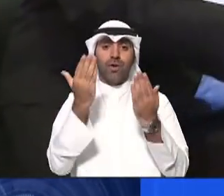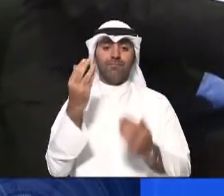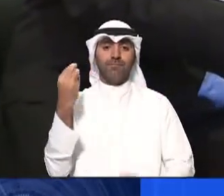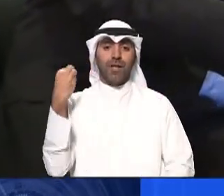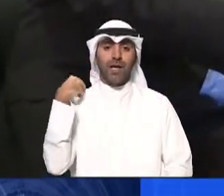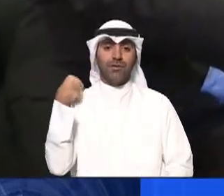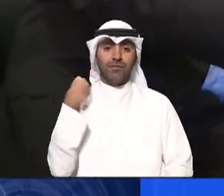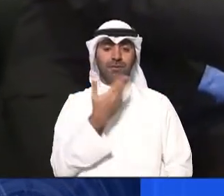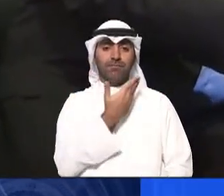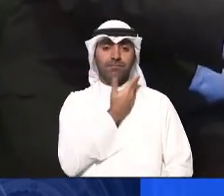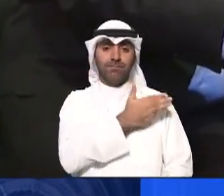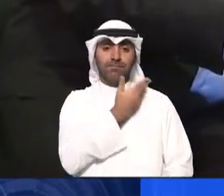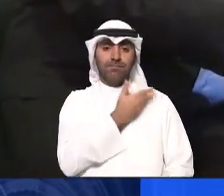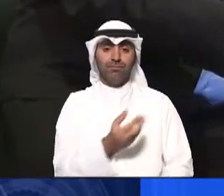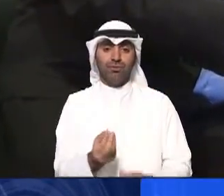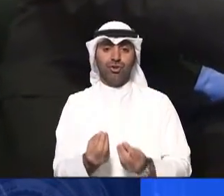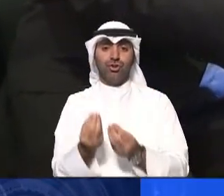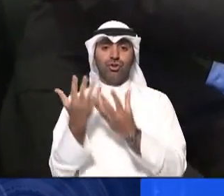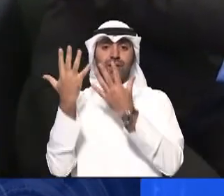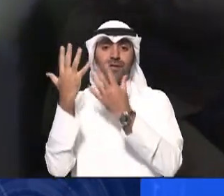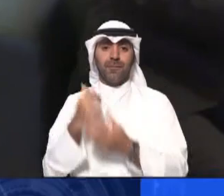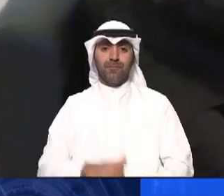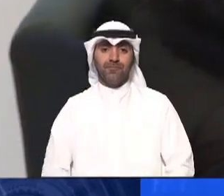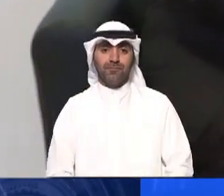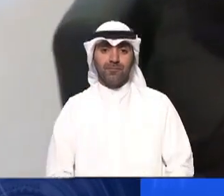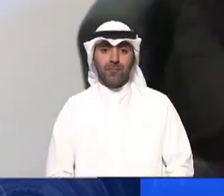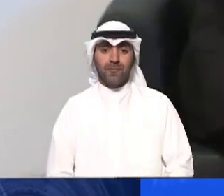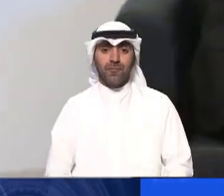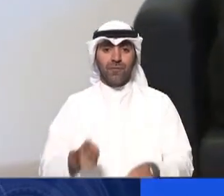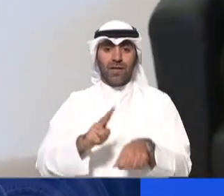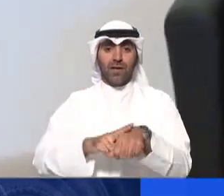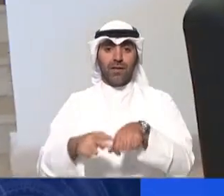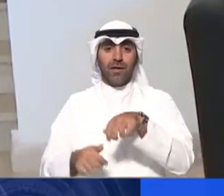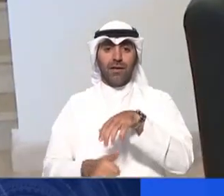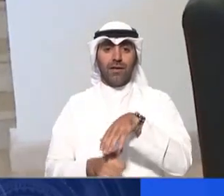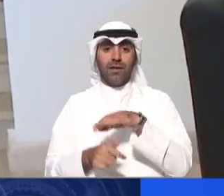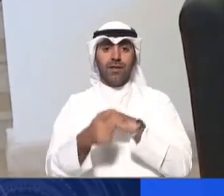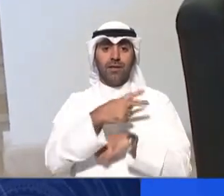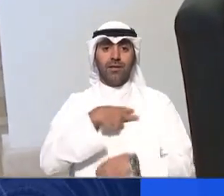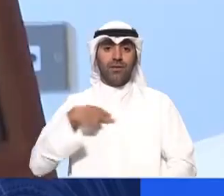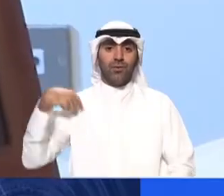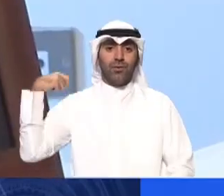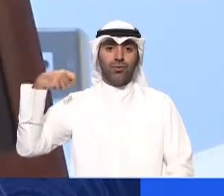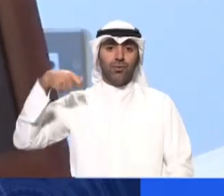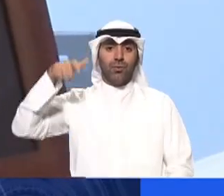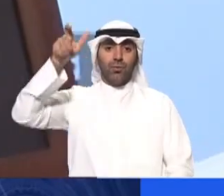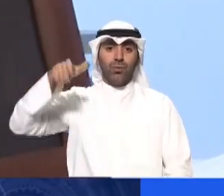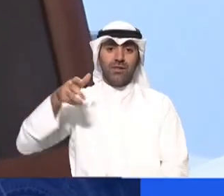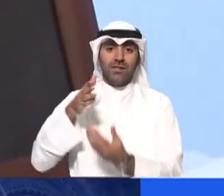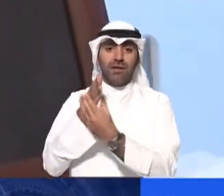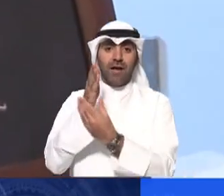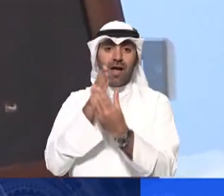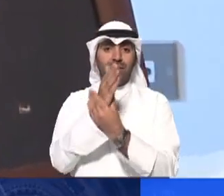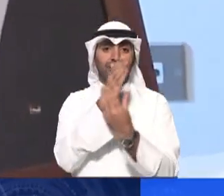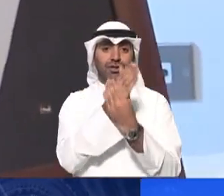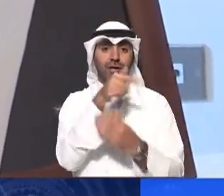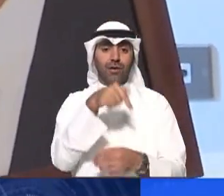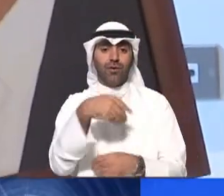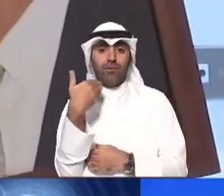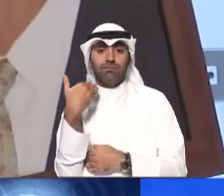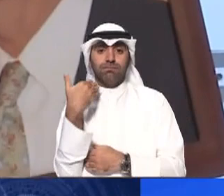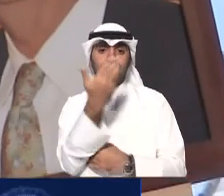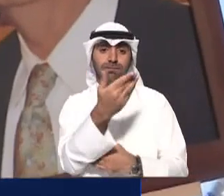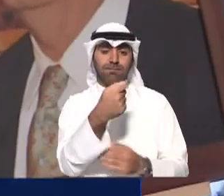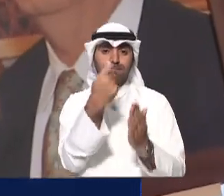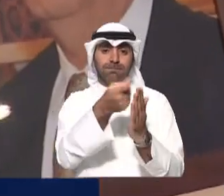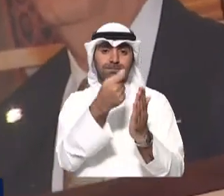مثوى. وأعرب الشيخ أحمد ناصر لمحمد في كلمة خطها في سجل التعازي بمقر سفارة دولة